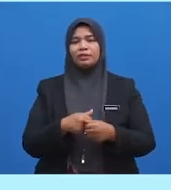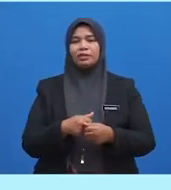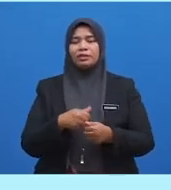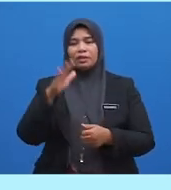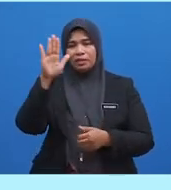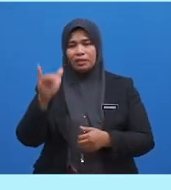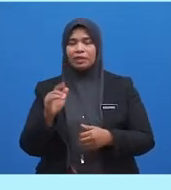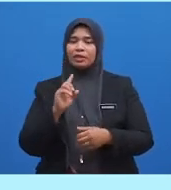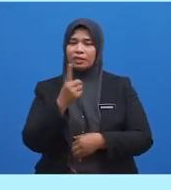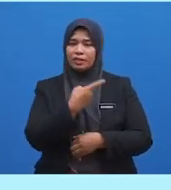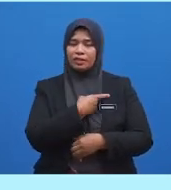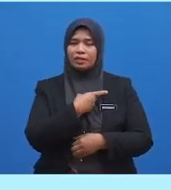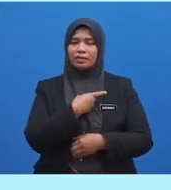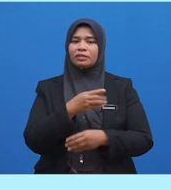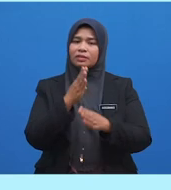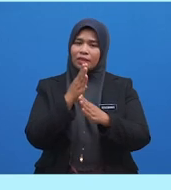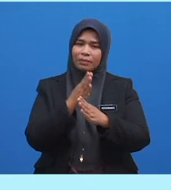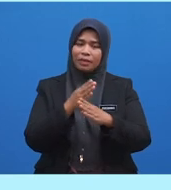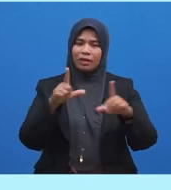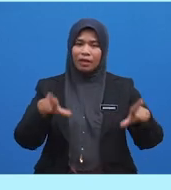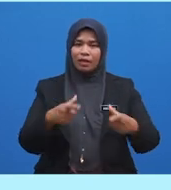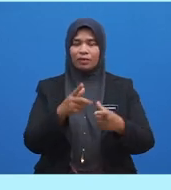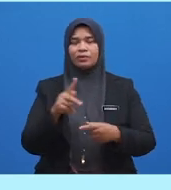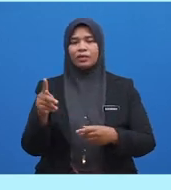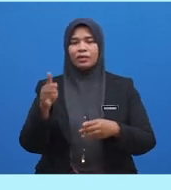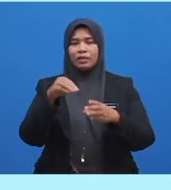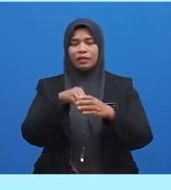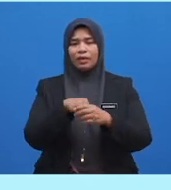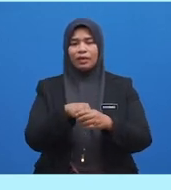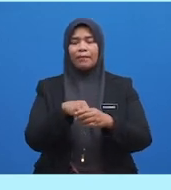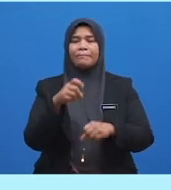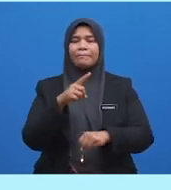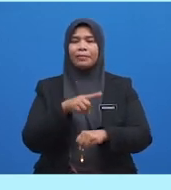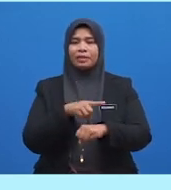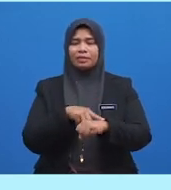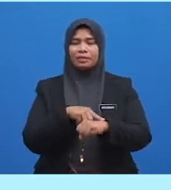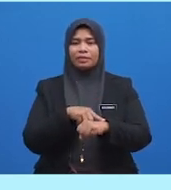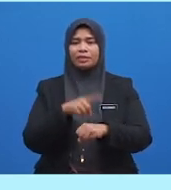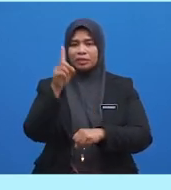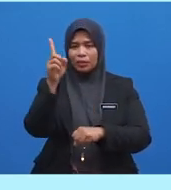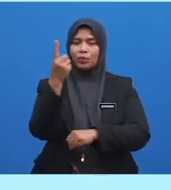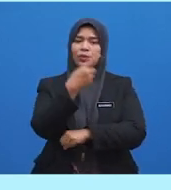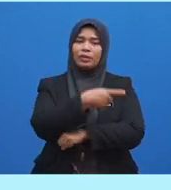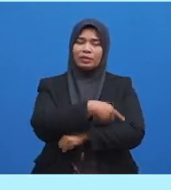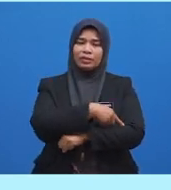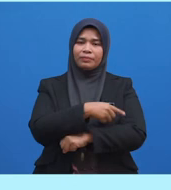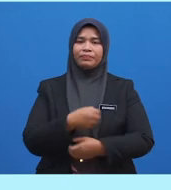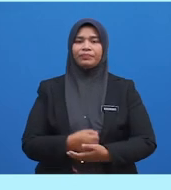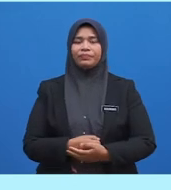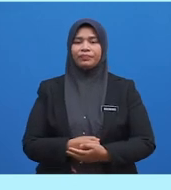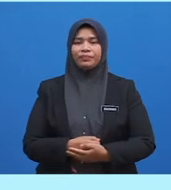yang kita sebenarnya lakukan dalam masa satu hari